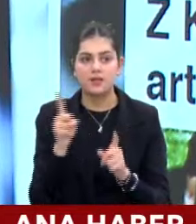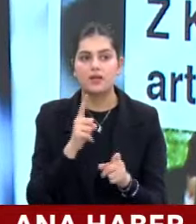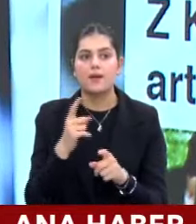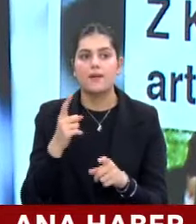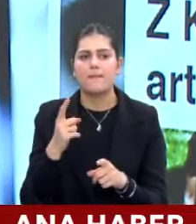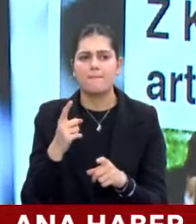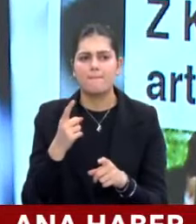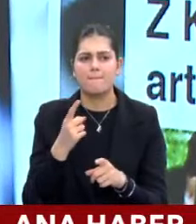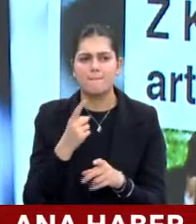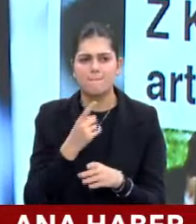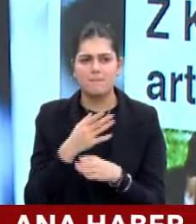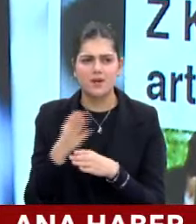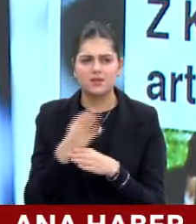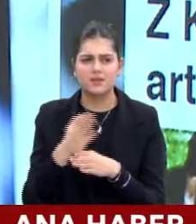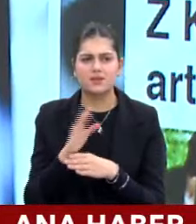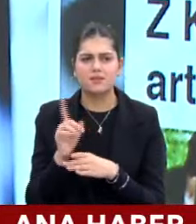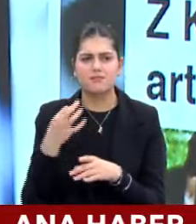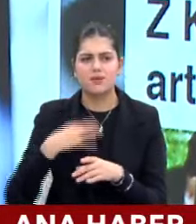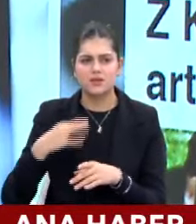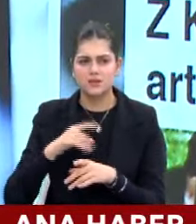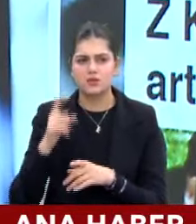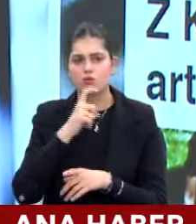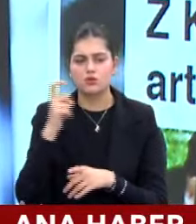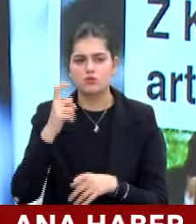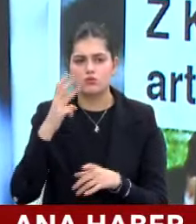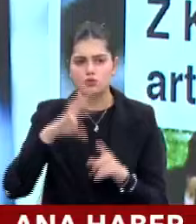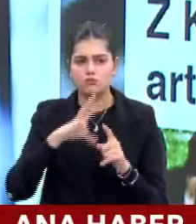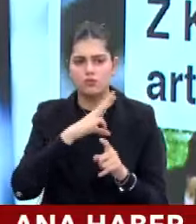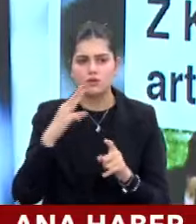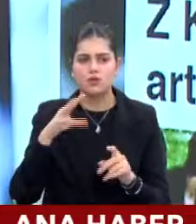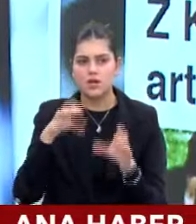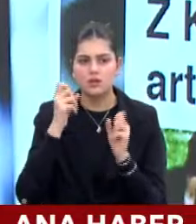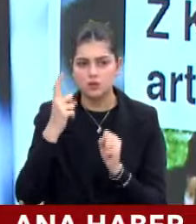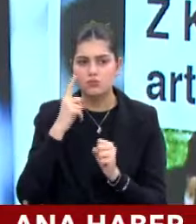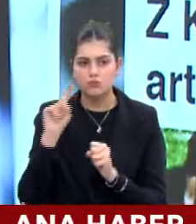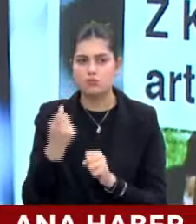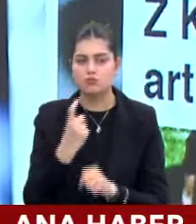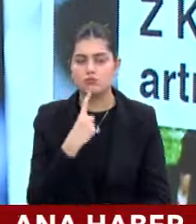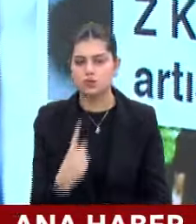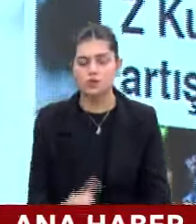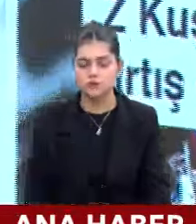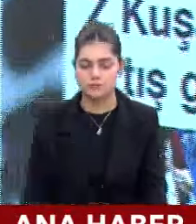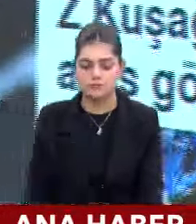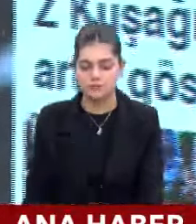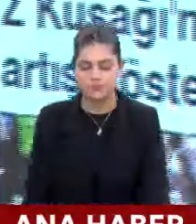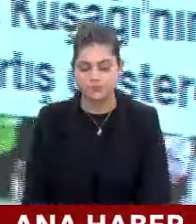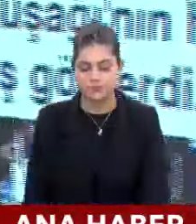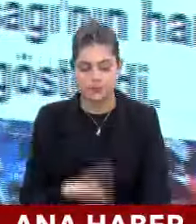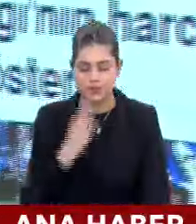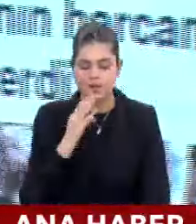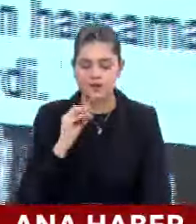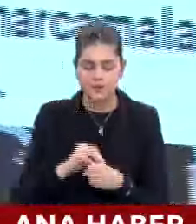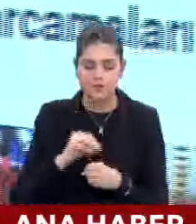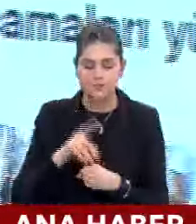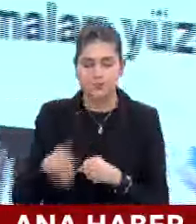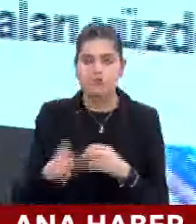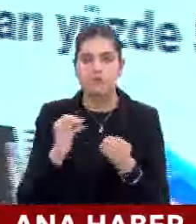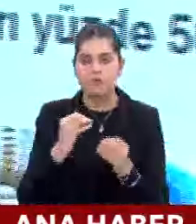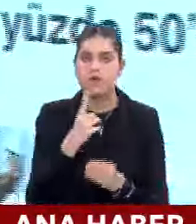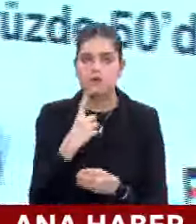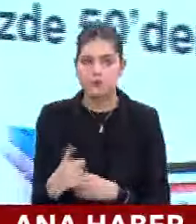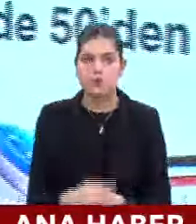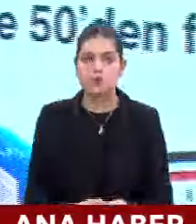pazartesinde 993 milyon dolar değerinde satın alma yapacağını analiz etmiş. Söz konusu analiz şirketi. Gençler için bu bir tuzak.